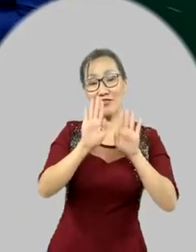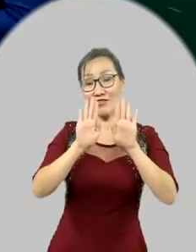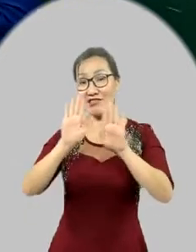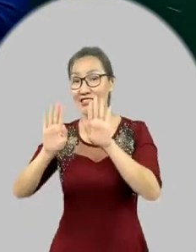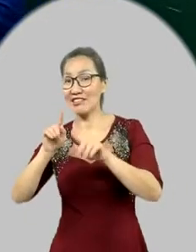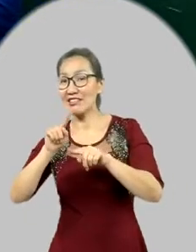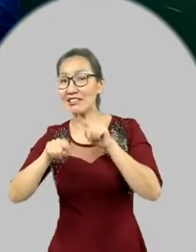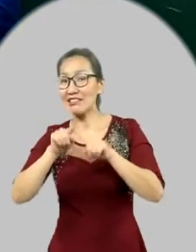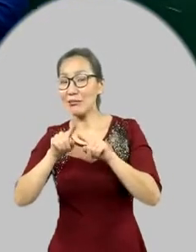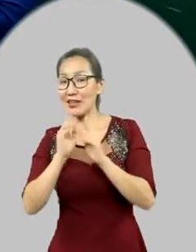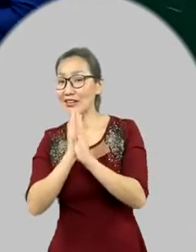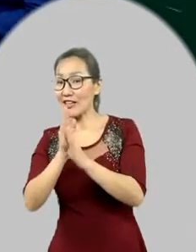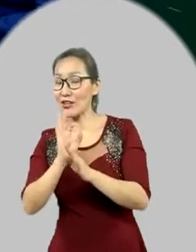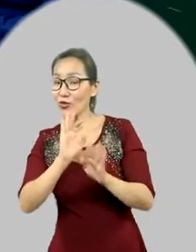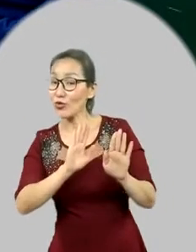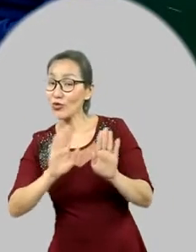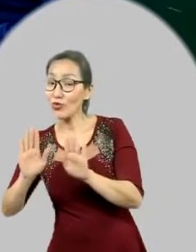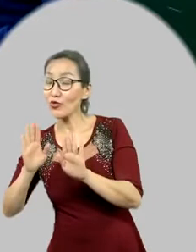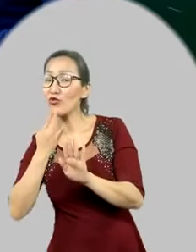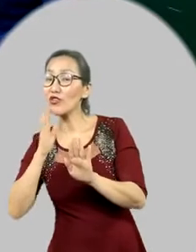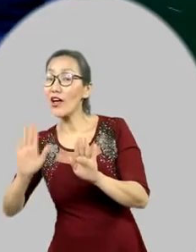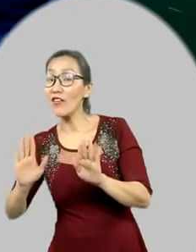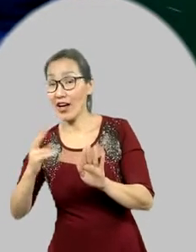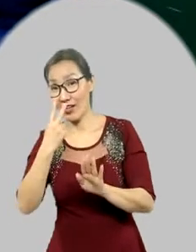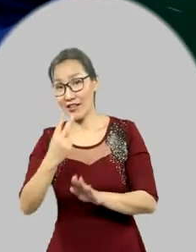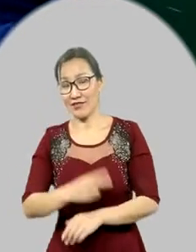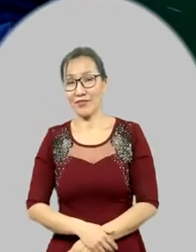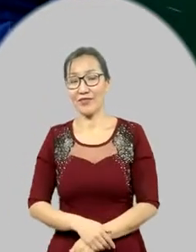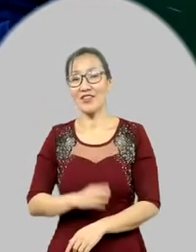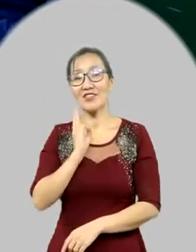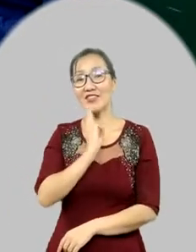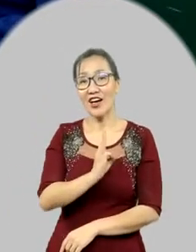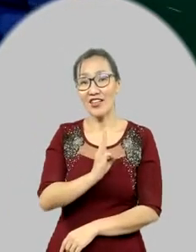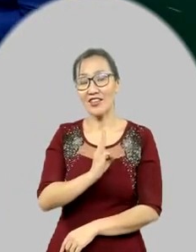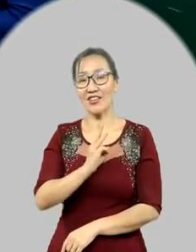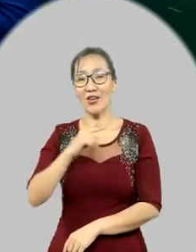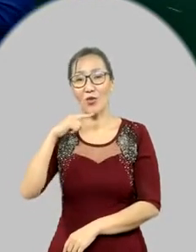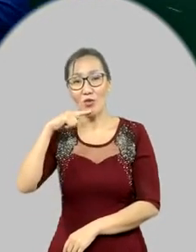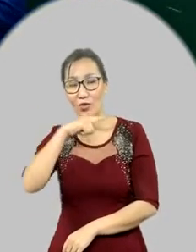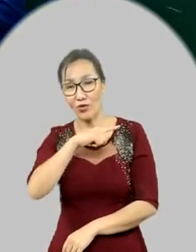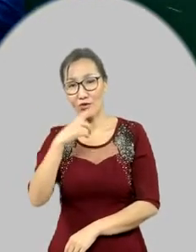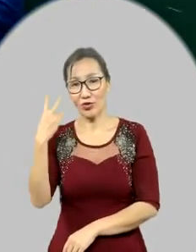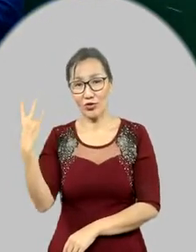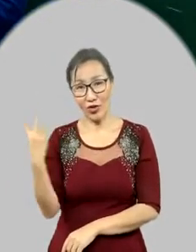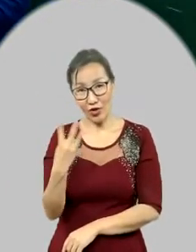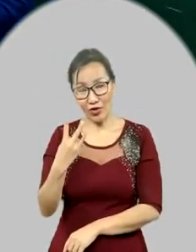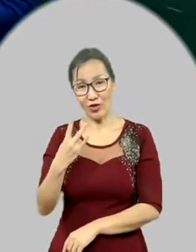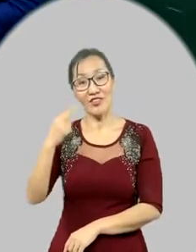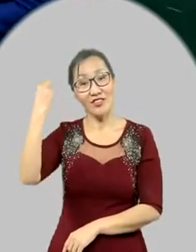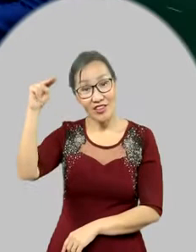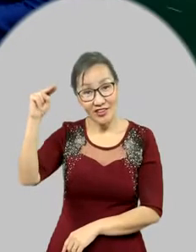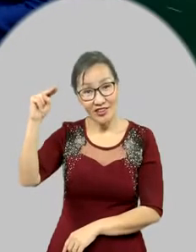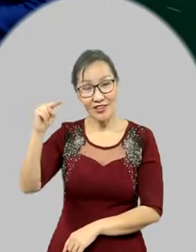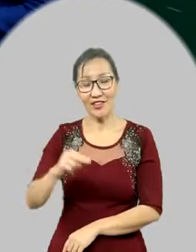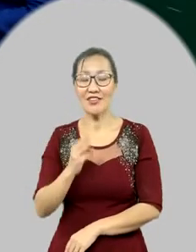үргэлжлүүлэн өрөх вэ? За эхний өнгө шар, улаан, ногоон,